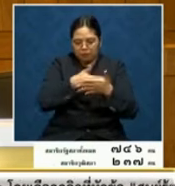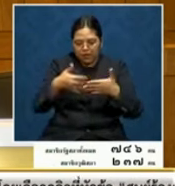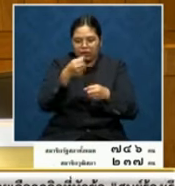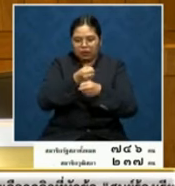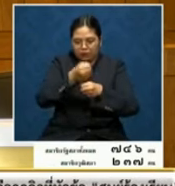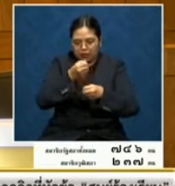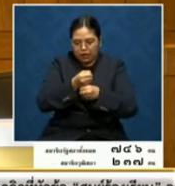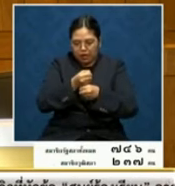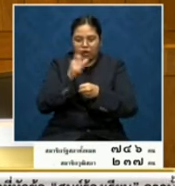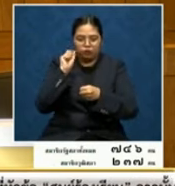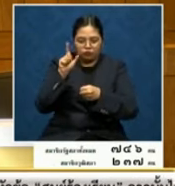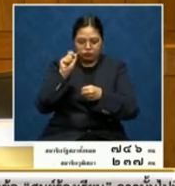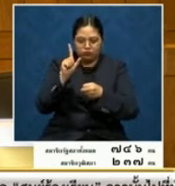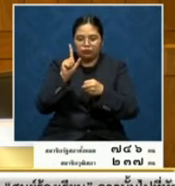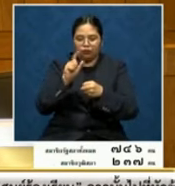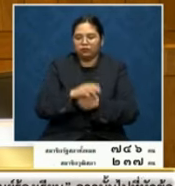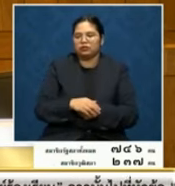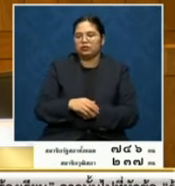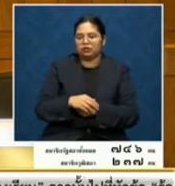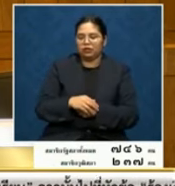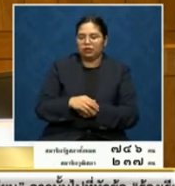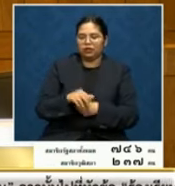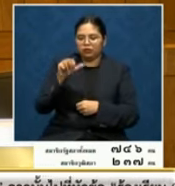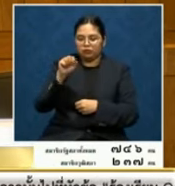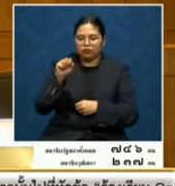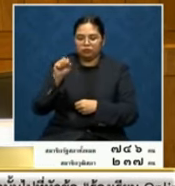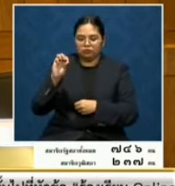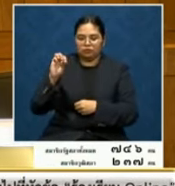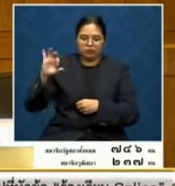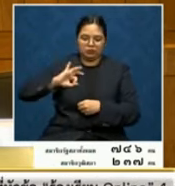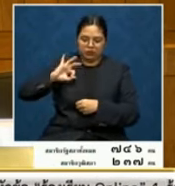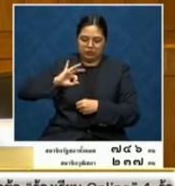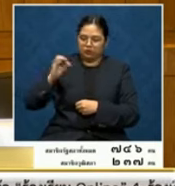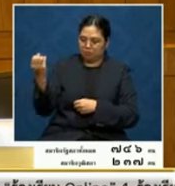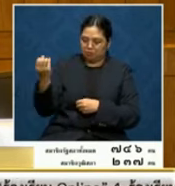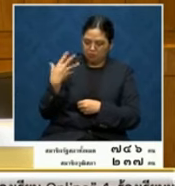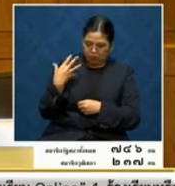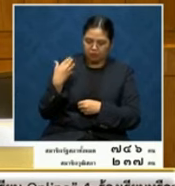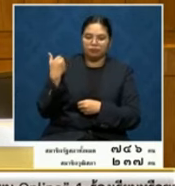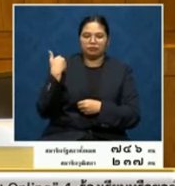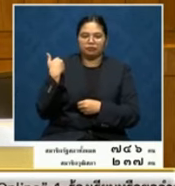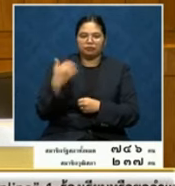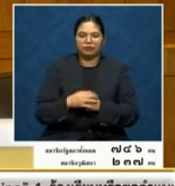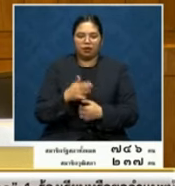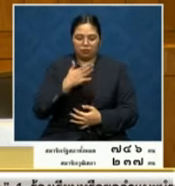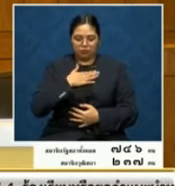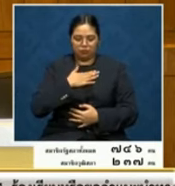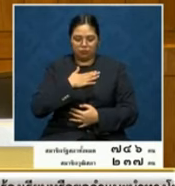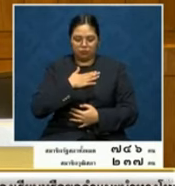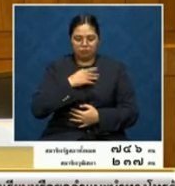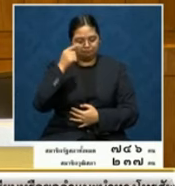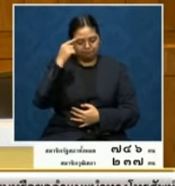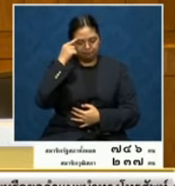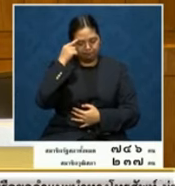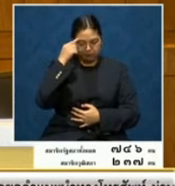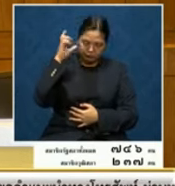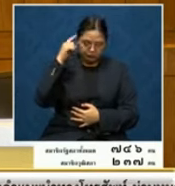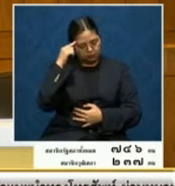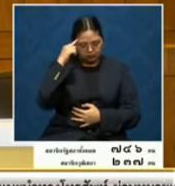านสมาชิกได้กล่าวผ่านท่านประธานมารัฐบาลนี้เรียนครับตระหนักดีถึงเรื่องนี้และจะให้ความส